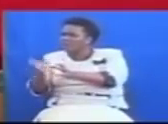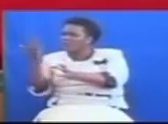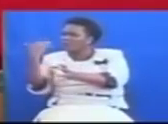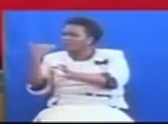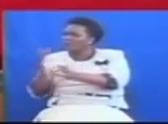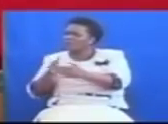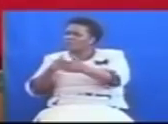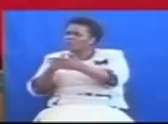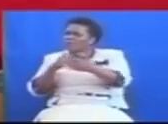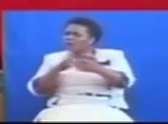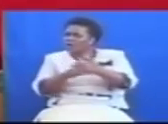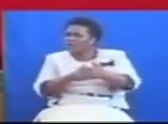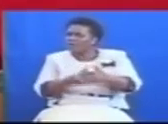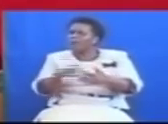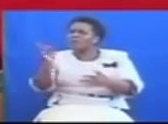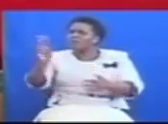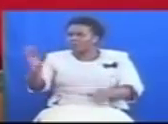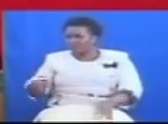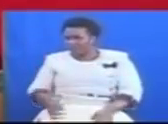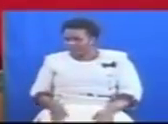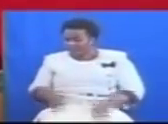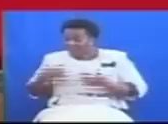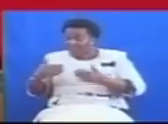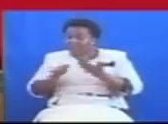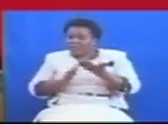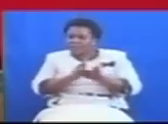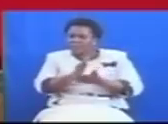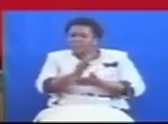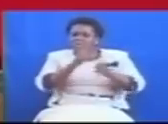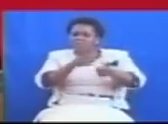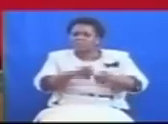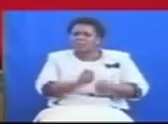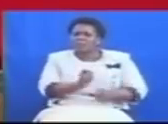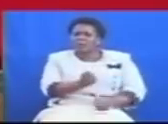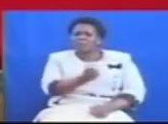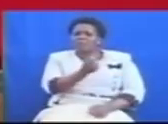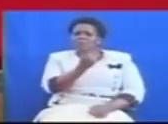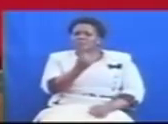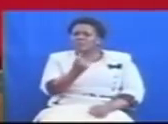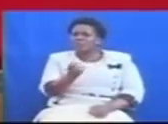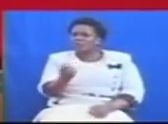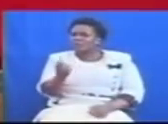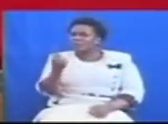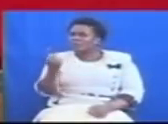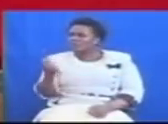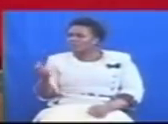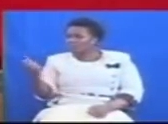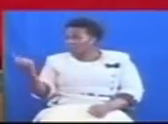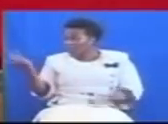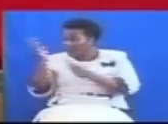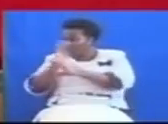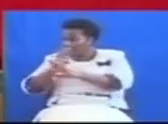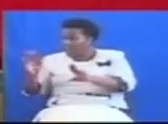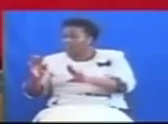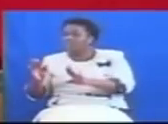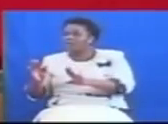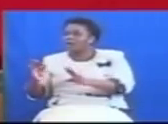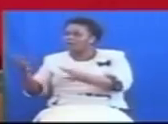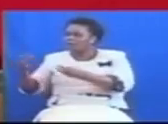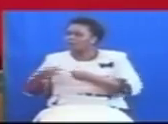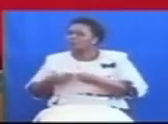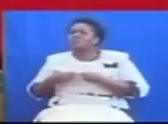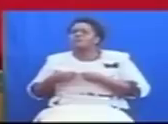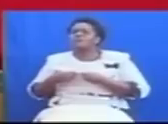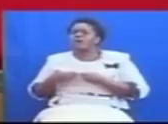hivi anapitia shamba moja baada ya nyingine, na akisha kamilisha basi wataweza kutoa nini kitaweza kufanyika. Lakini hatuwezi